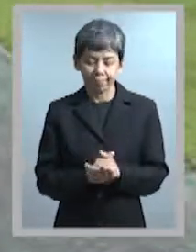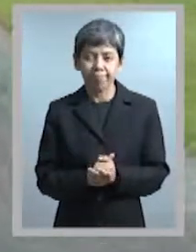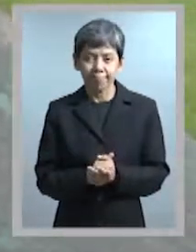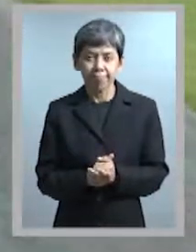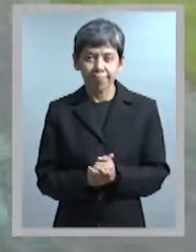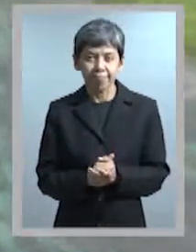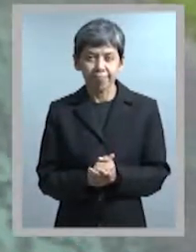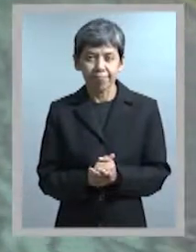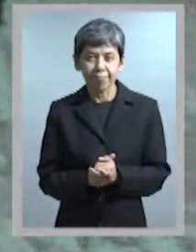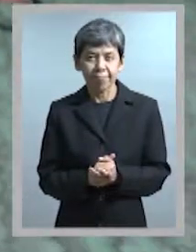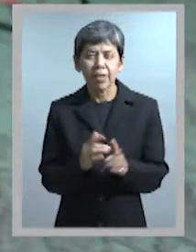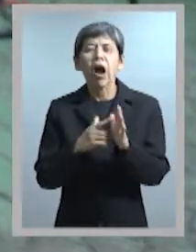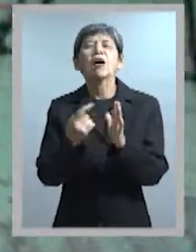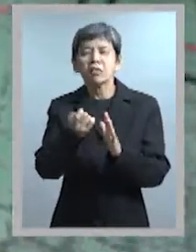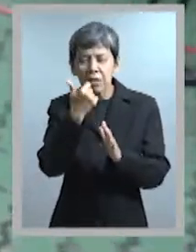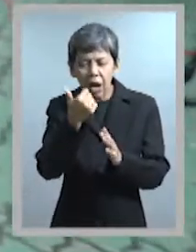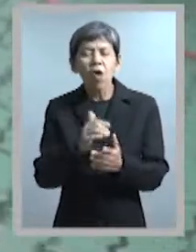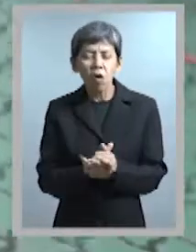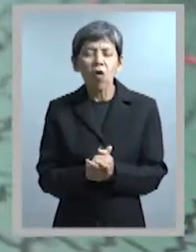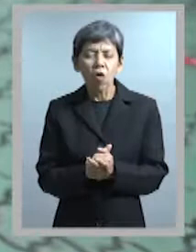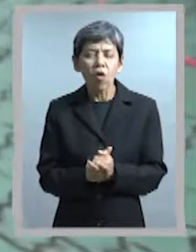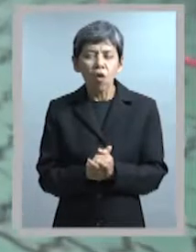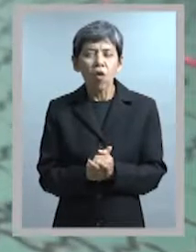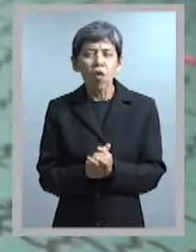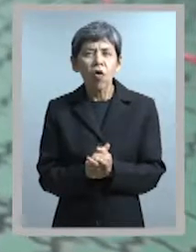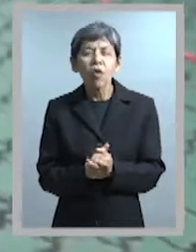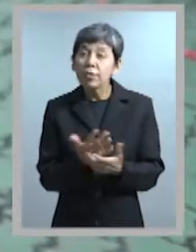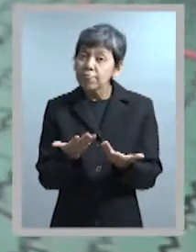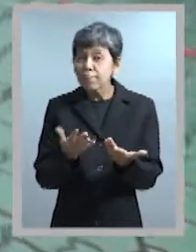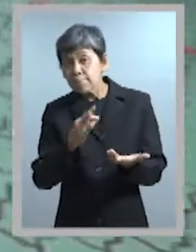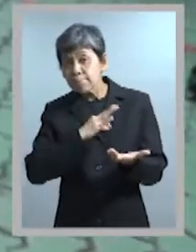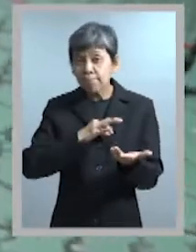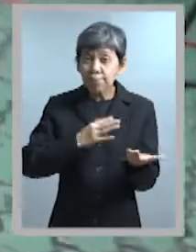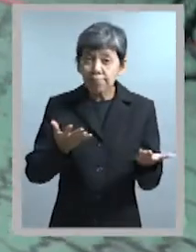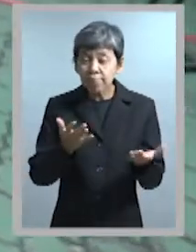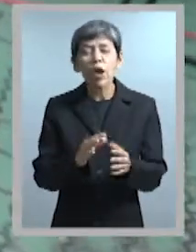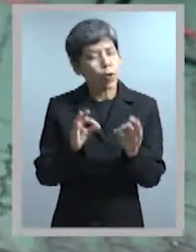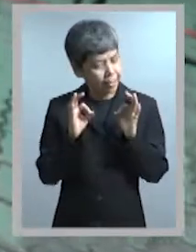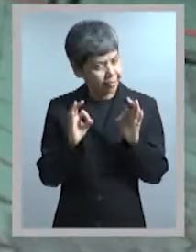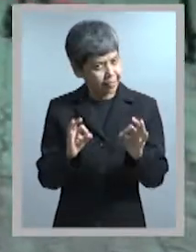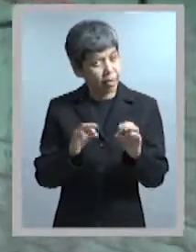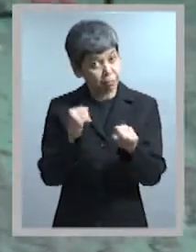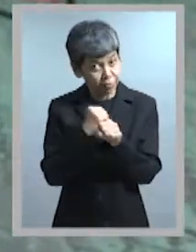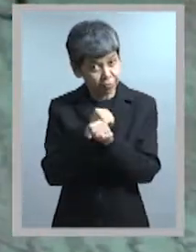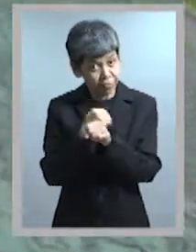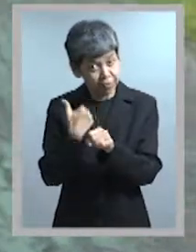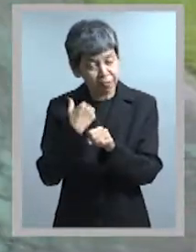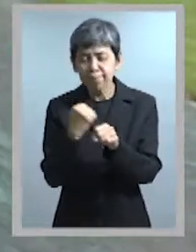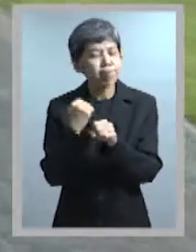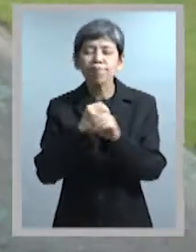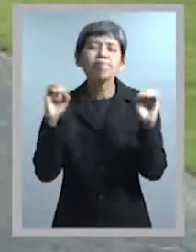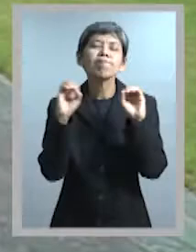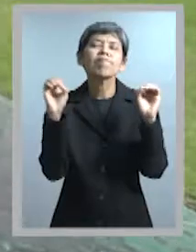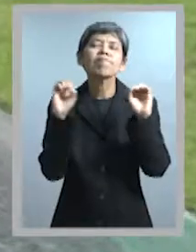โอ้นี่ อ๋อน้องทานยา ทานยา เนื้อไม่ดี แล้ววิ่งโอเคไหมครับวันนี้ อ๋อโอเคค ่ ะ ได้ซ้อมมาก่อนไห